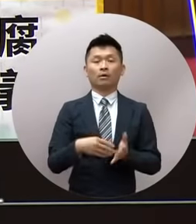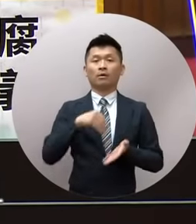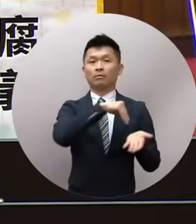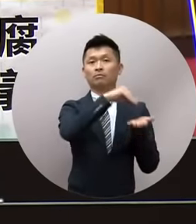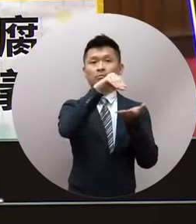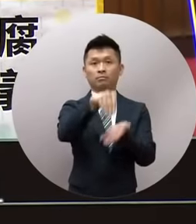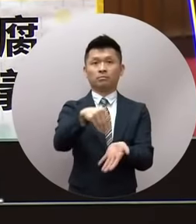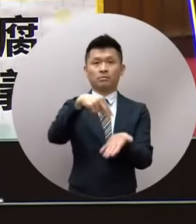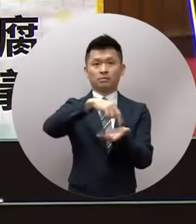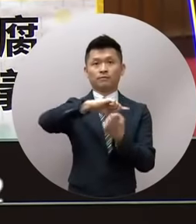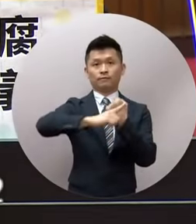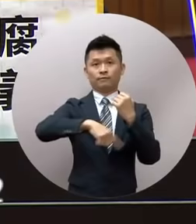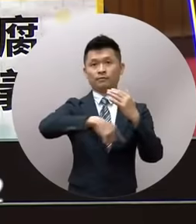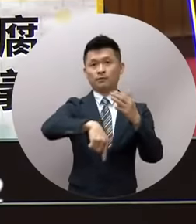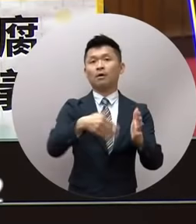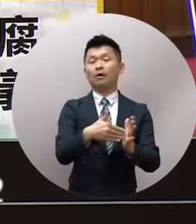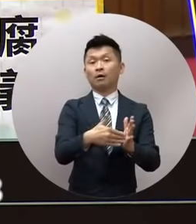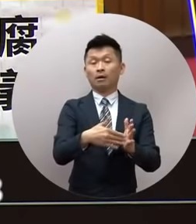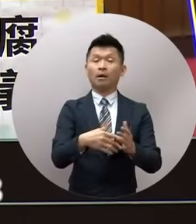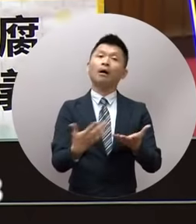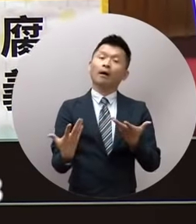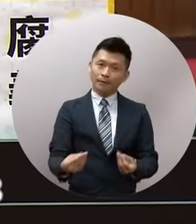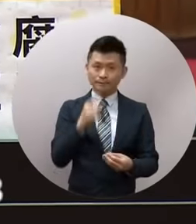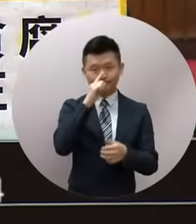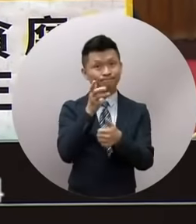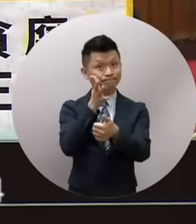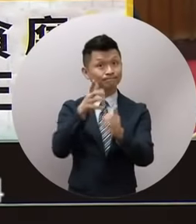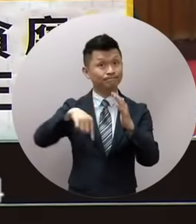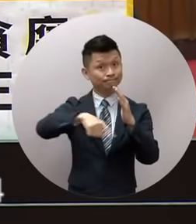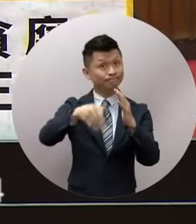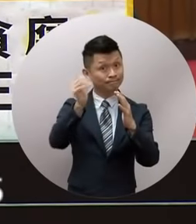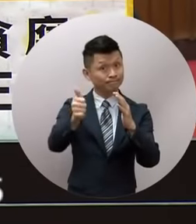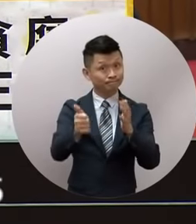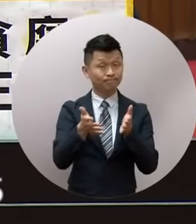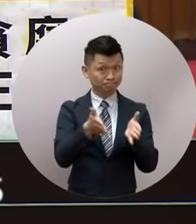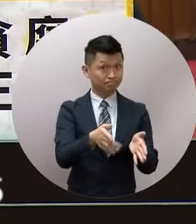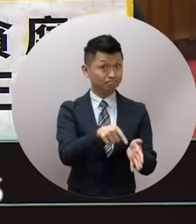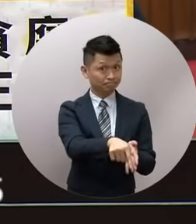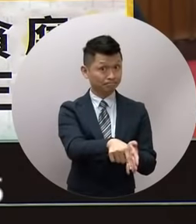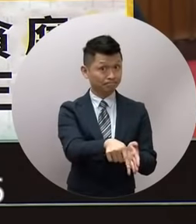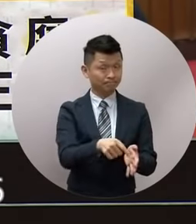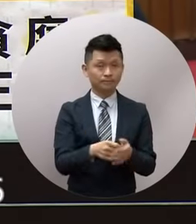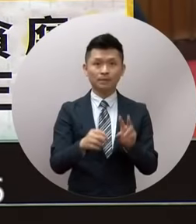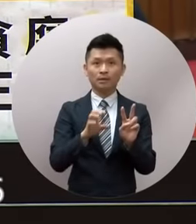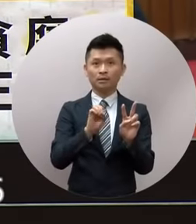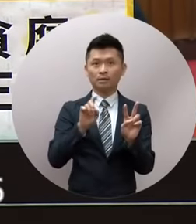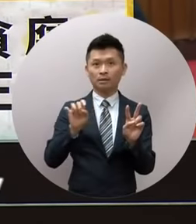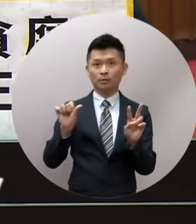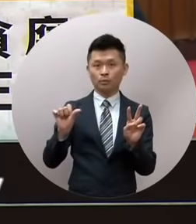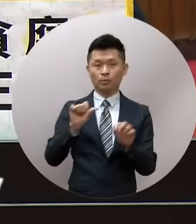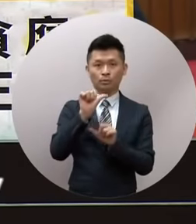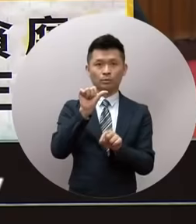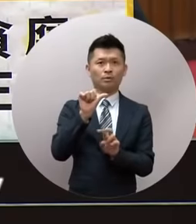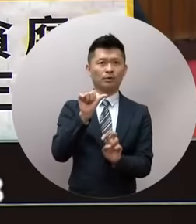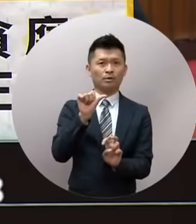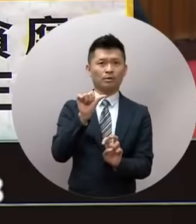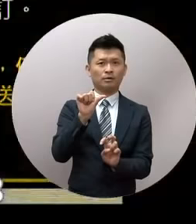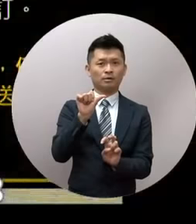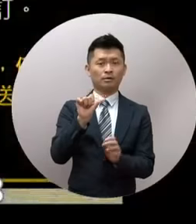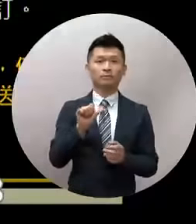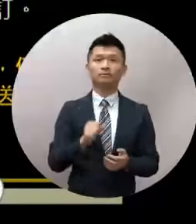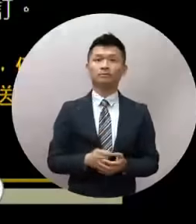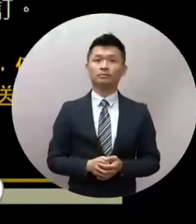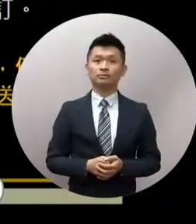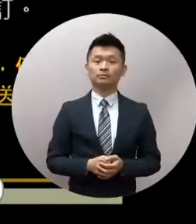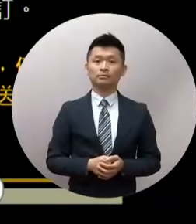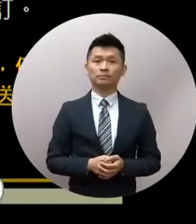到院了，所以我今天被，所以我只有来问院长讲，针对这啦，哈，其实咱 2015年5月20号的时候，咱